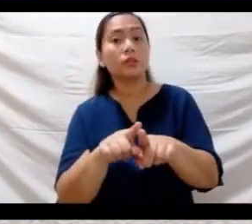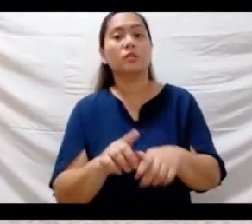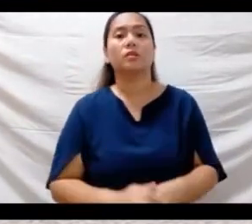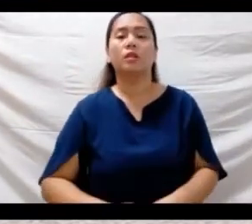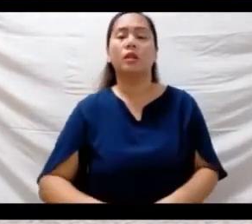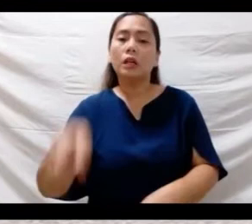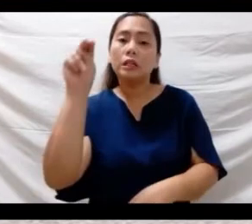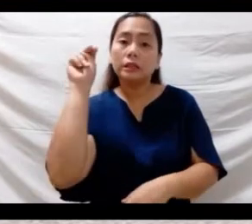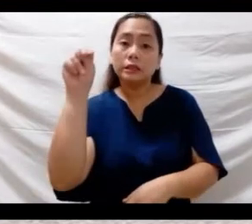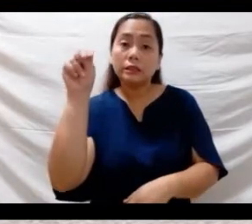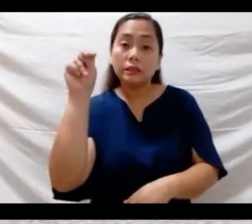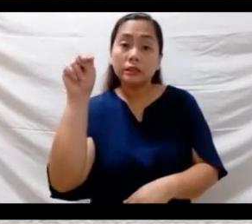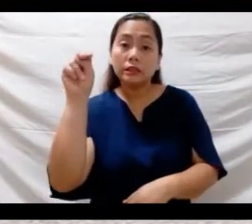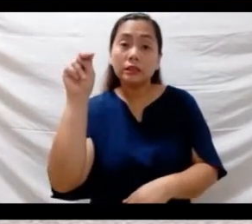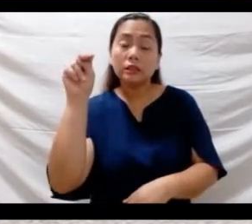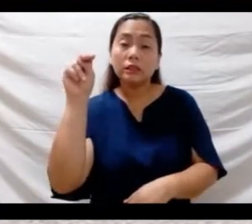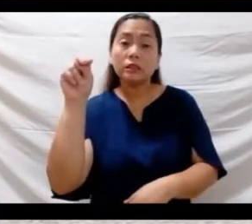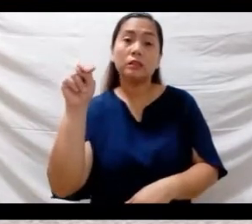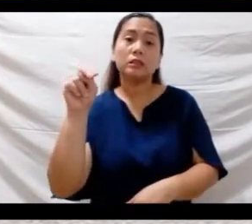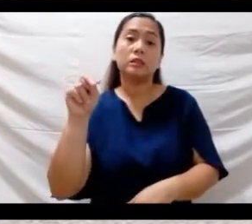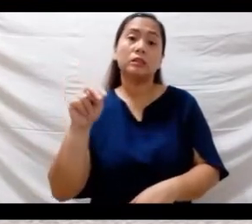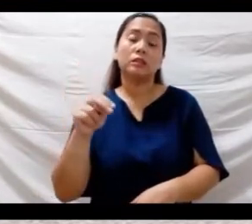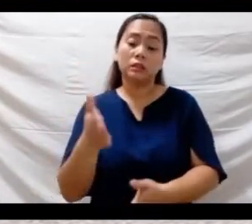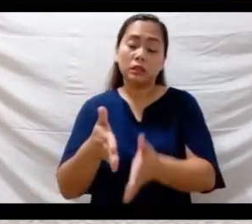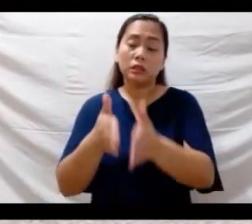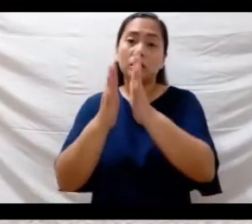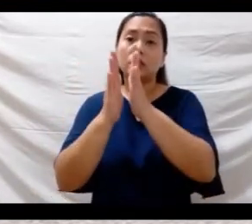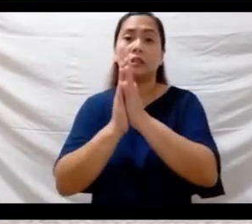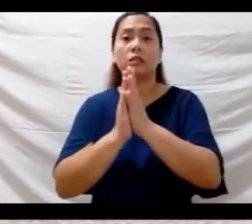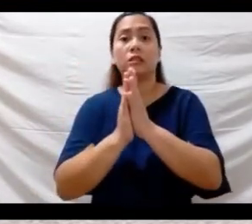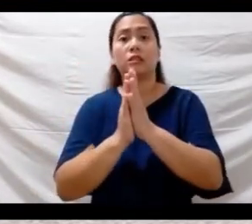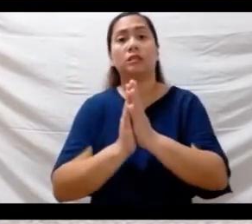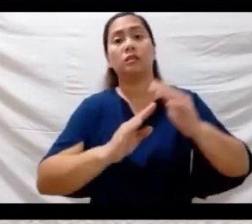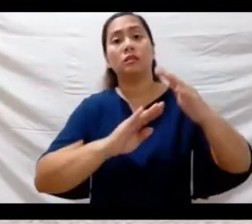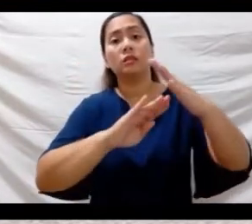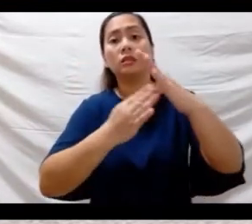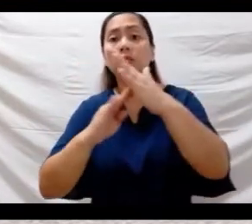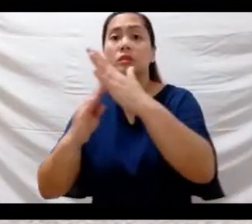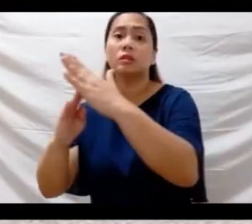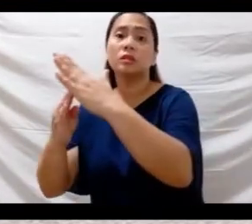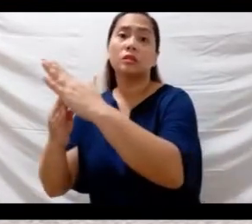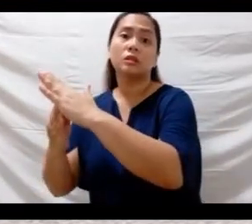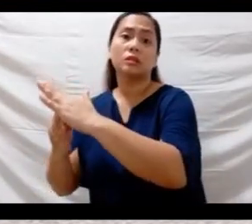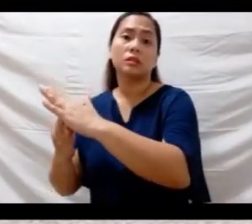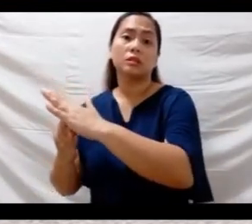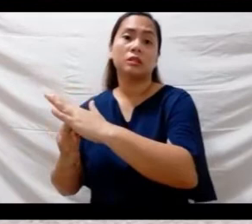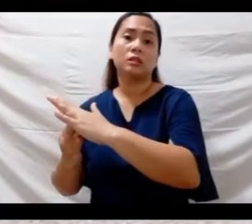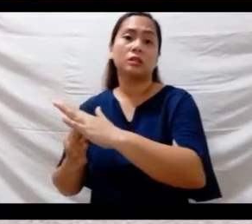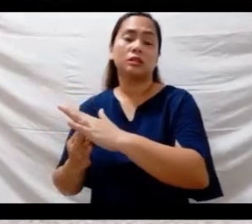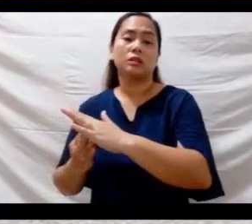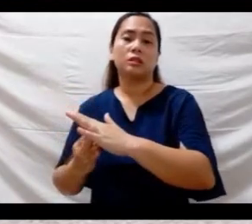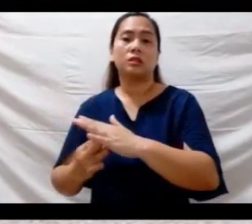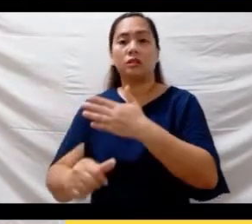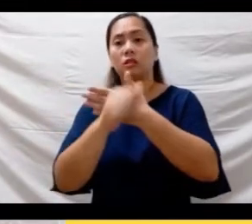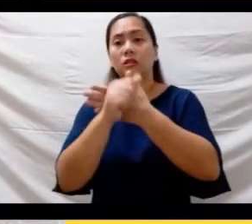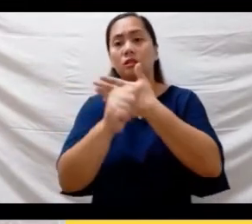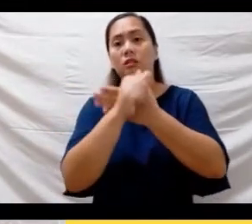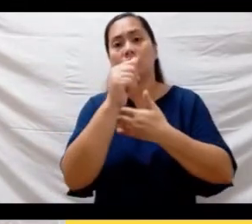Kailangan na po pala nating humingi ng tulong sa barangay dahil mapanganib na, wika ni